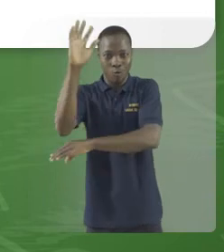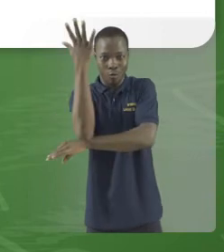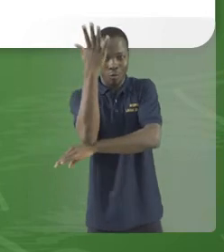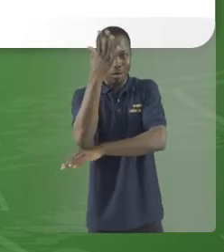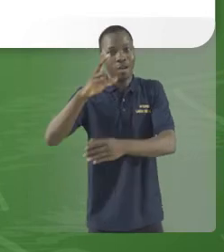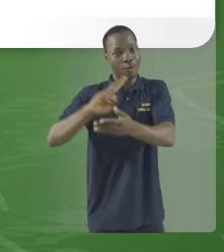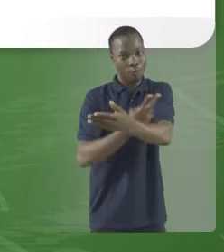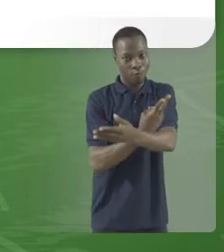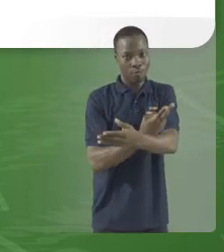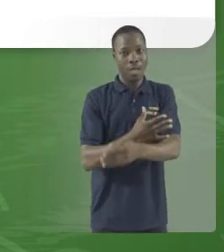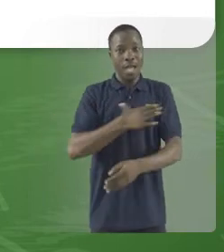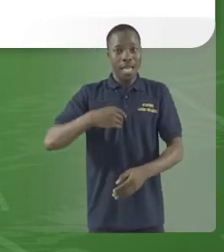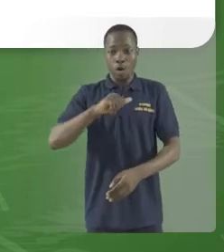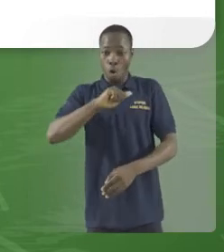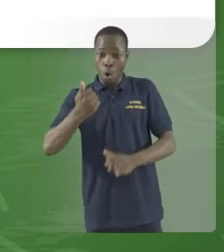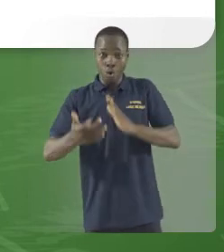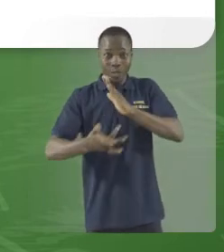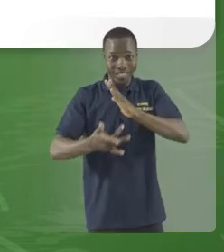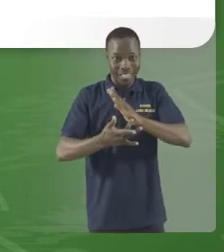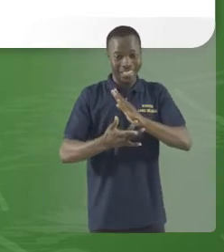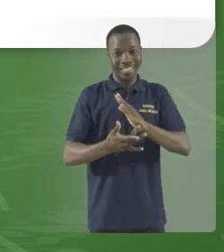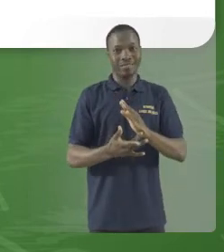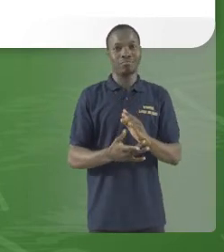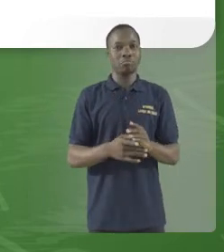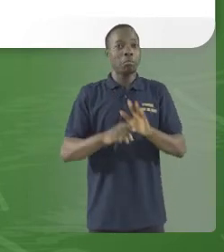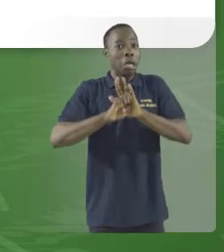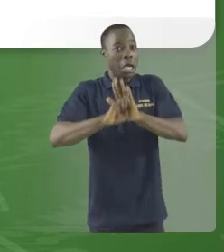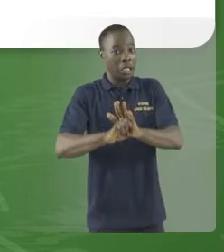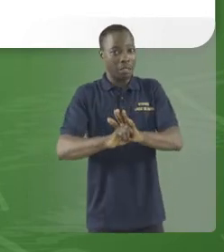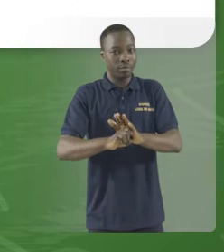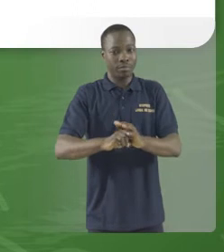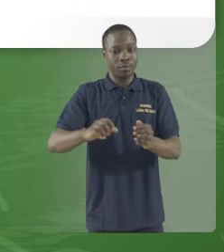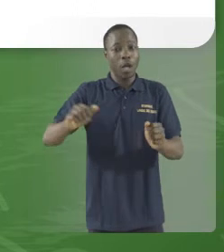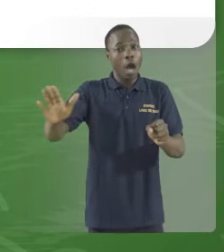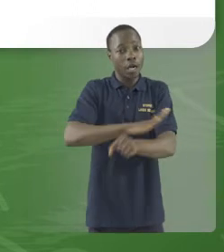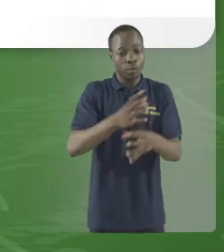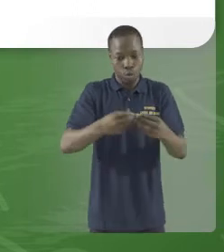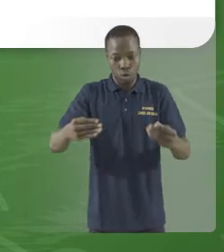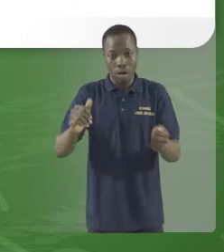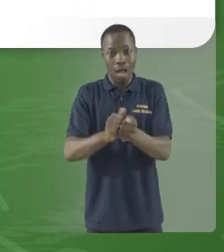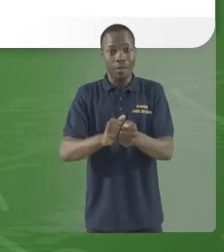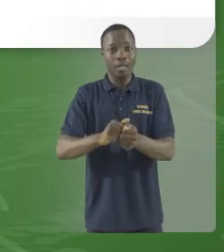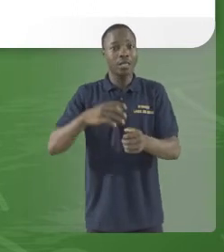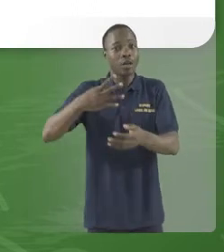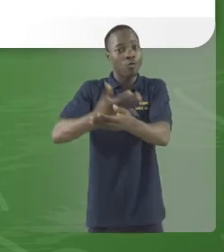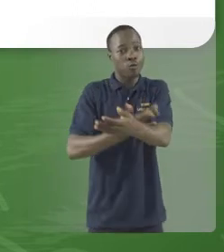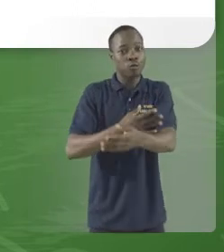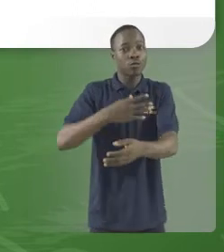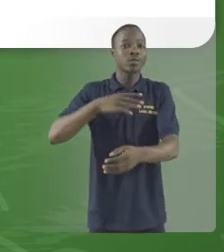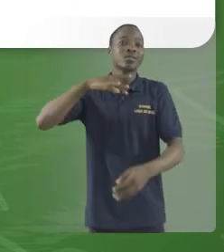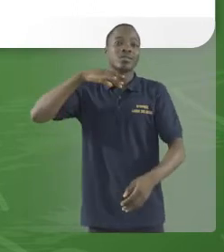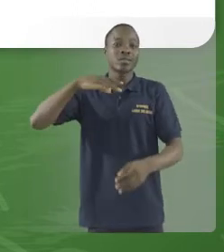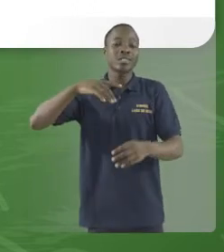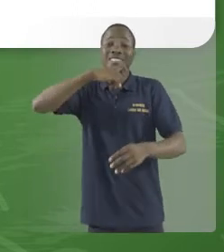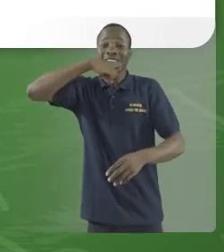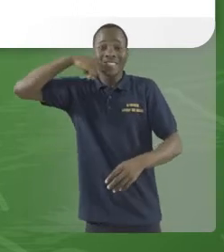d'autres pratiques culturelles telles que le terrassement, le paillage, la jachère, l'assolement et les